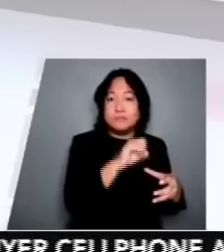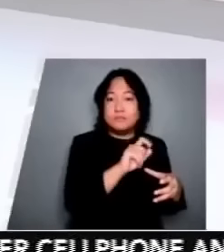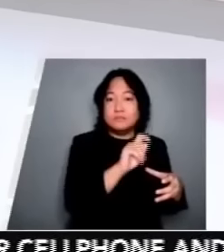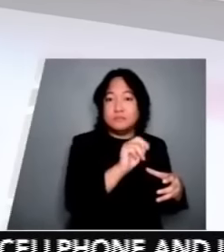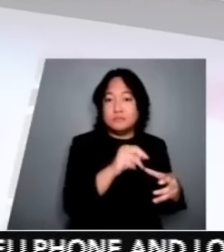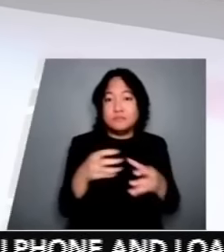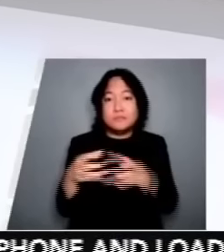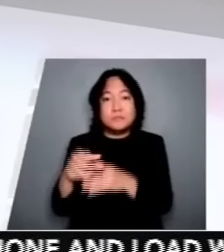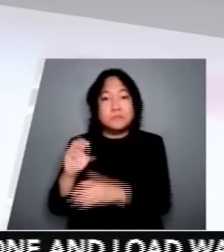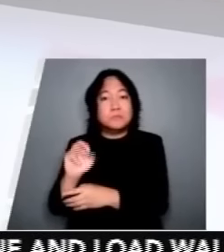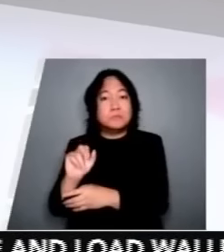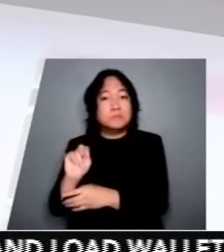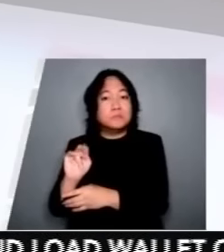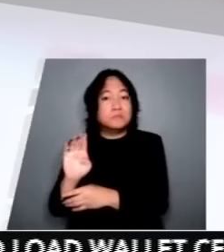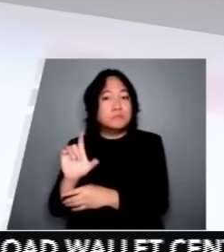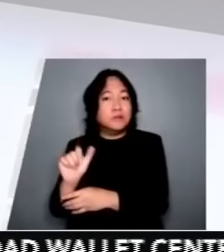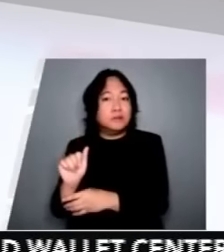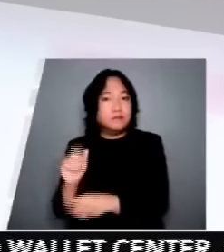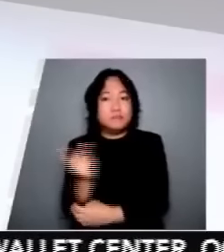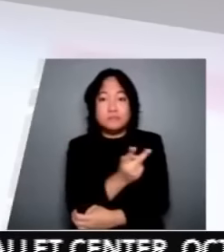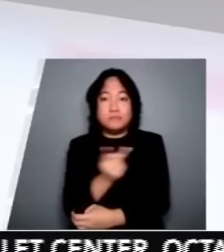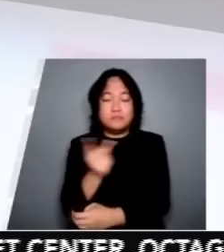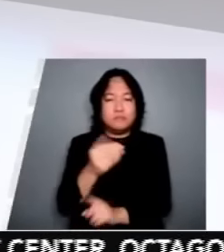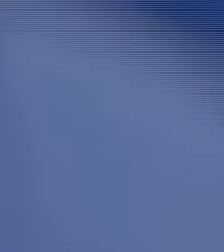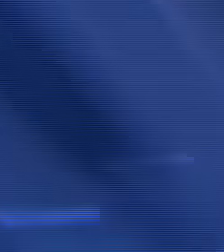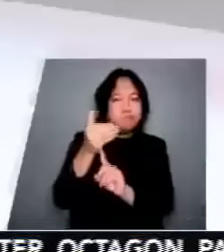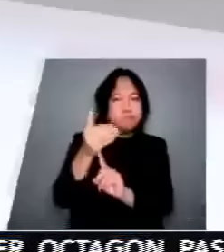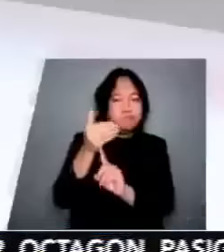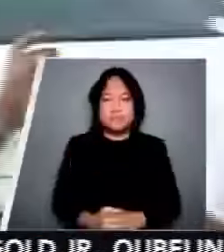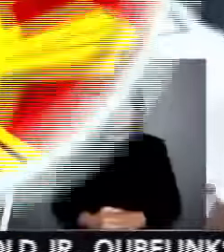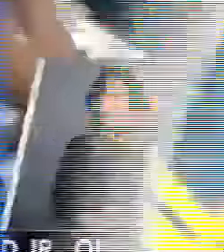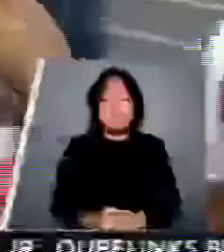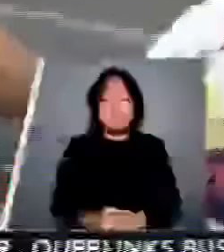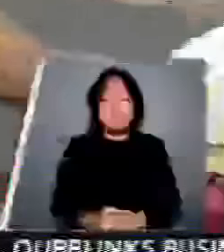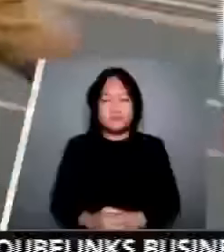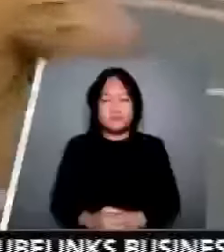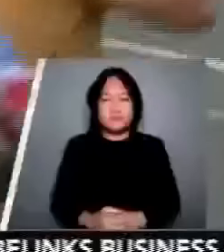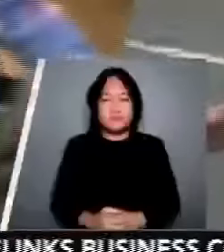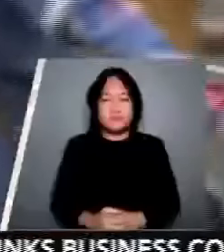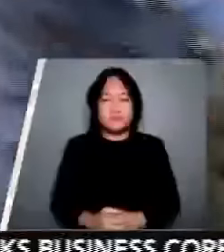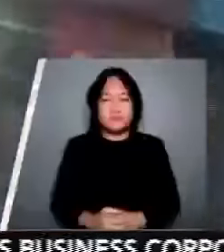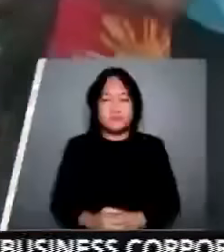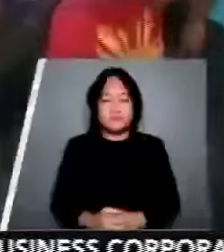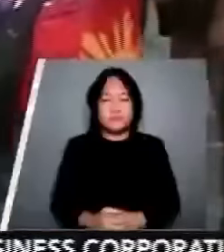sa girian, naipit sa traffic ang maraming commuters sa Quezon City.